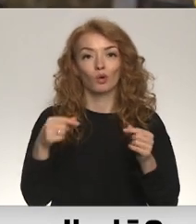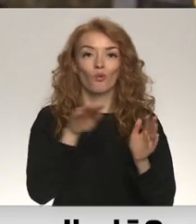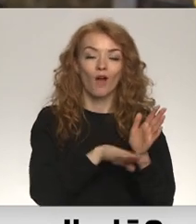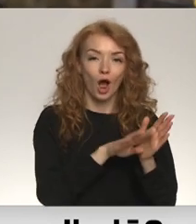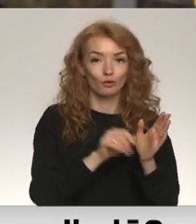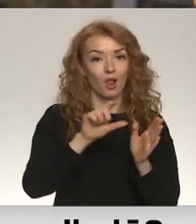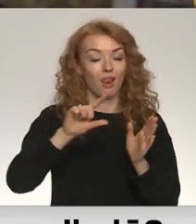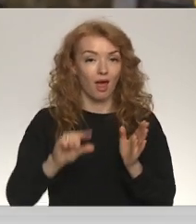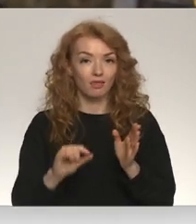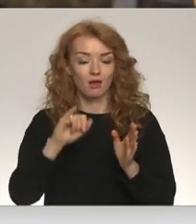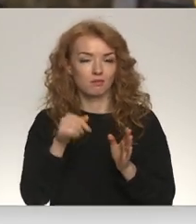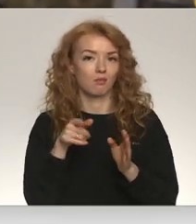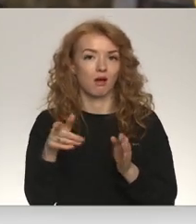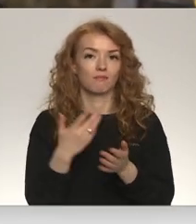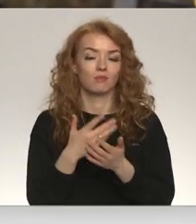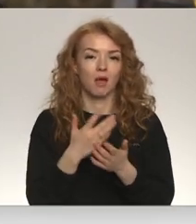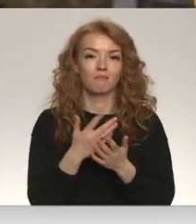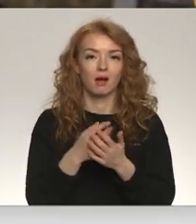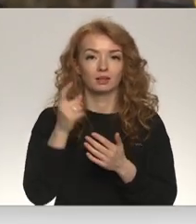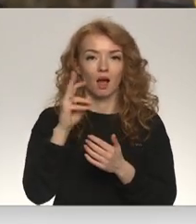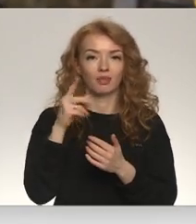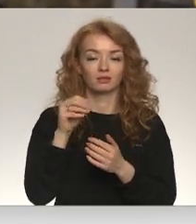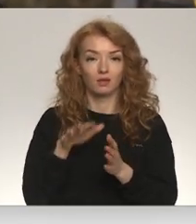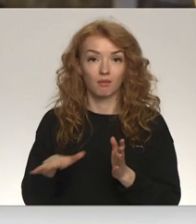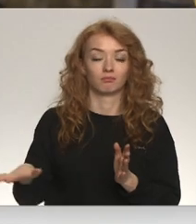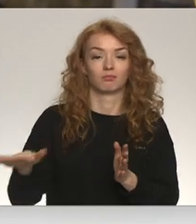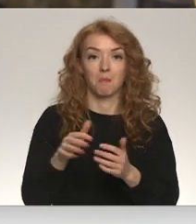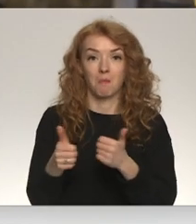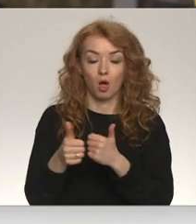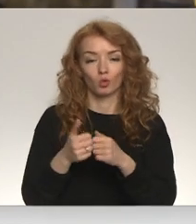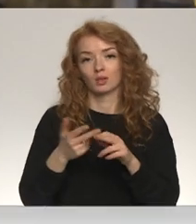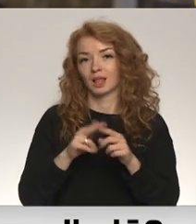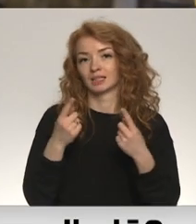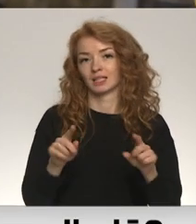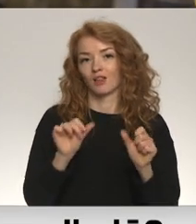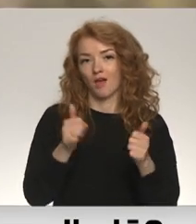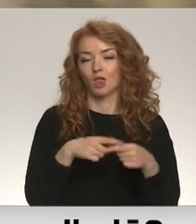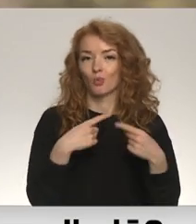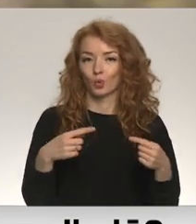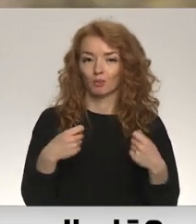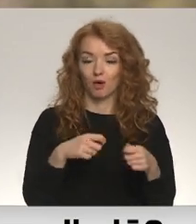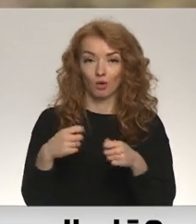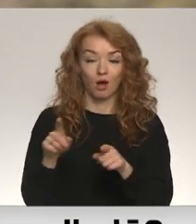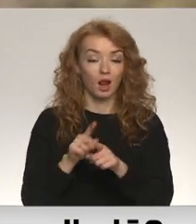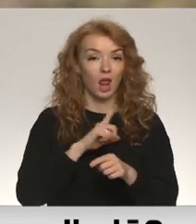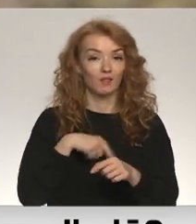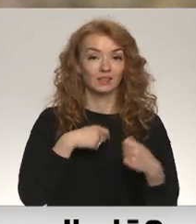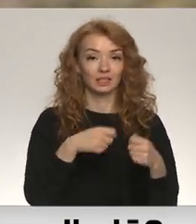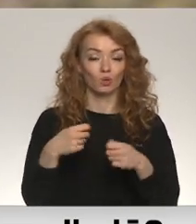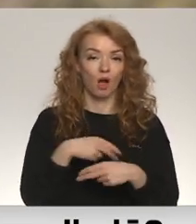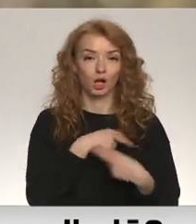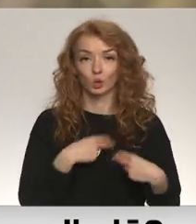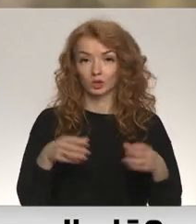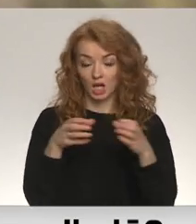lētāki. Un ja viņš ir tur droši vien skanstes tajā jauno ēku, tad tur ir pavisam cita veida produkti. Arī Latvijas tirgotāju